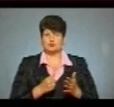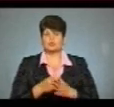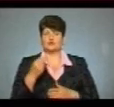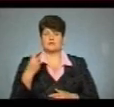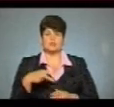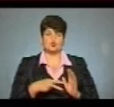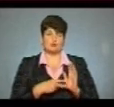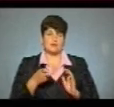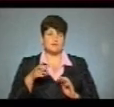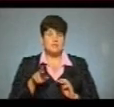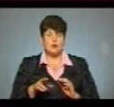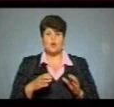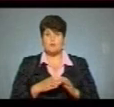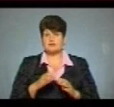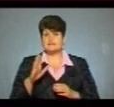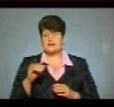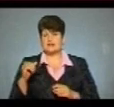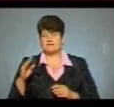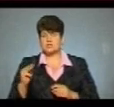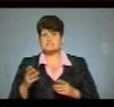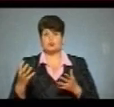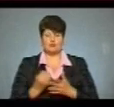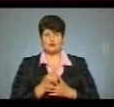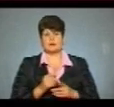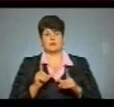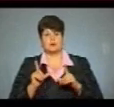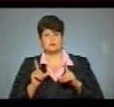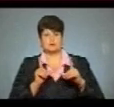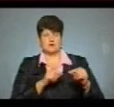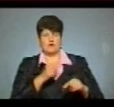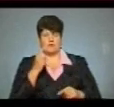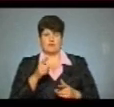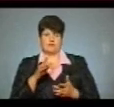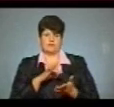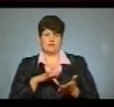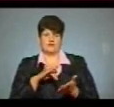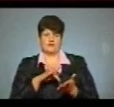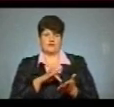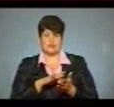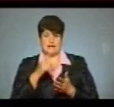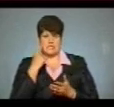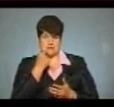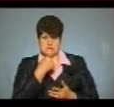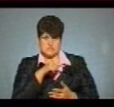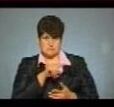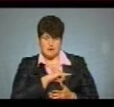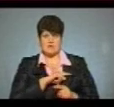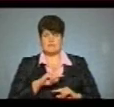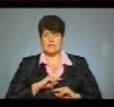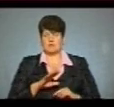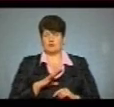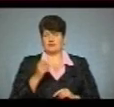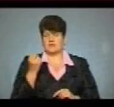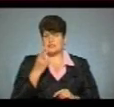27 липня. Команда Василя Івагеша здобула путівку до Мадрида, ставши чемпіоном України серед студентських команд. Фінал відбувся